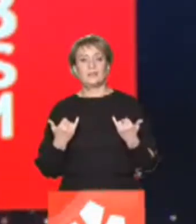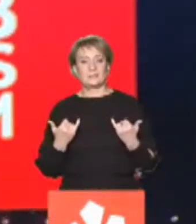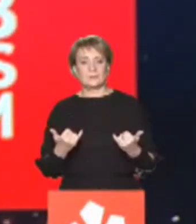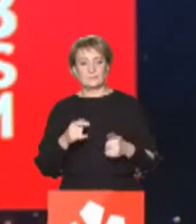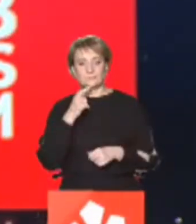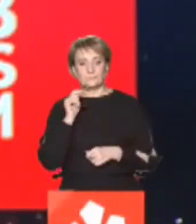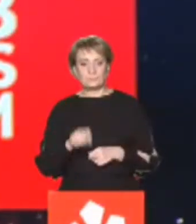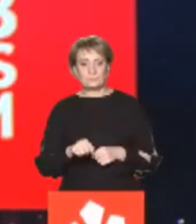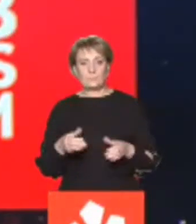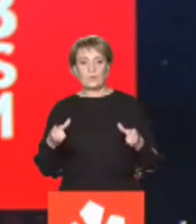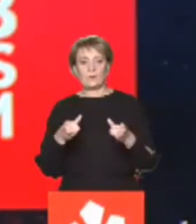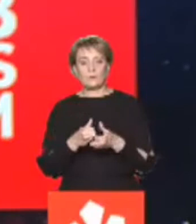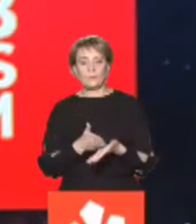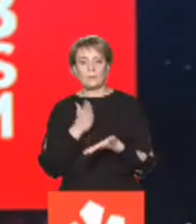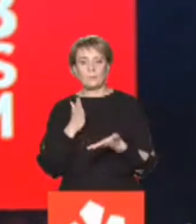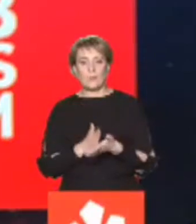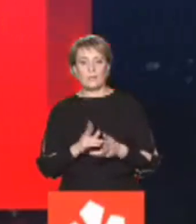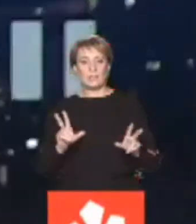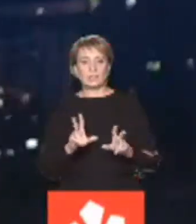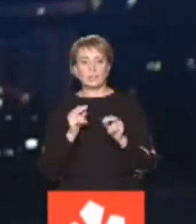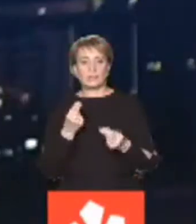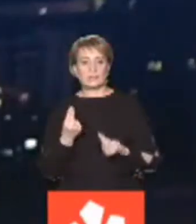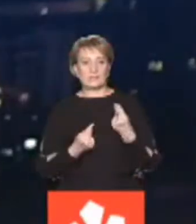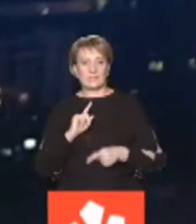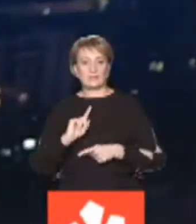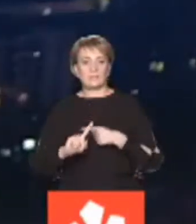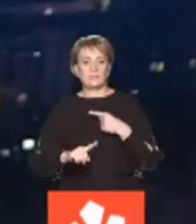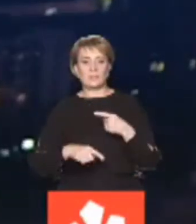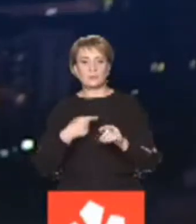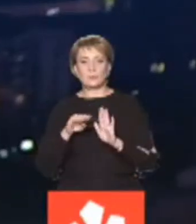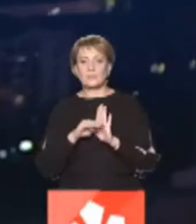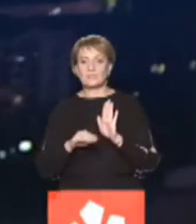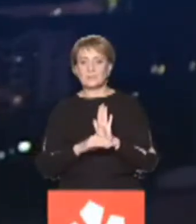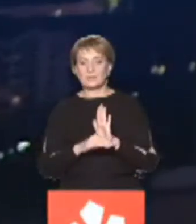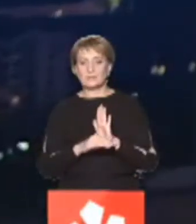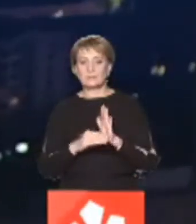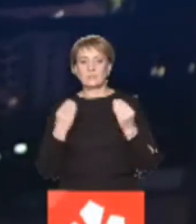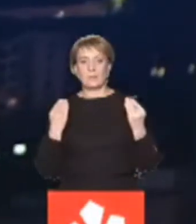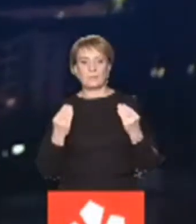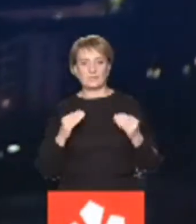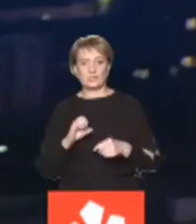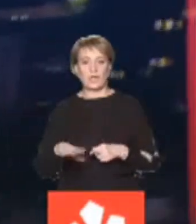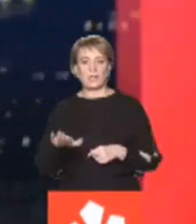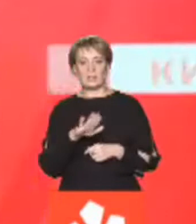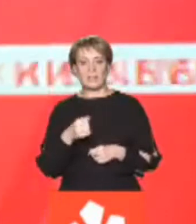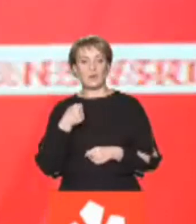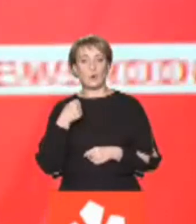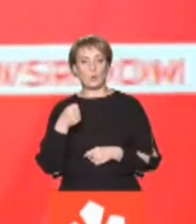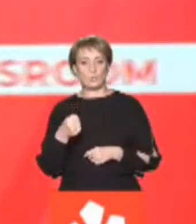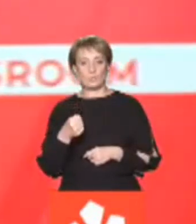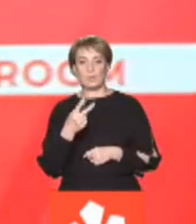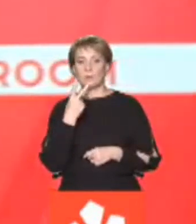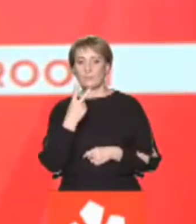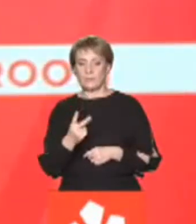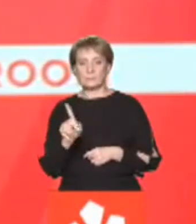з українських клубів матиме шанс зіграти в наступній стадії в найпрестижнішому Єврокубку. Але побачимо, як воно буде, насправді